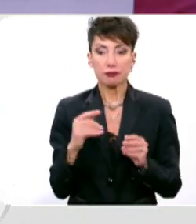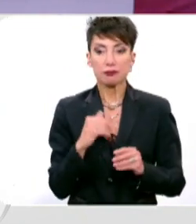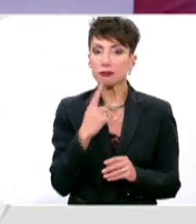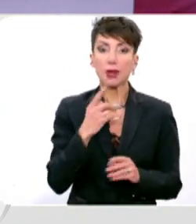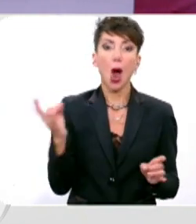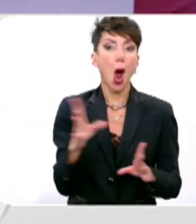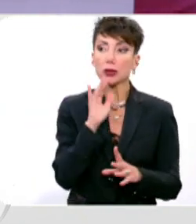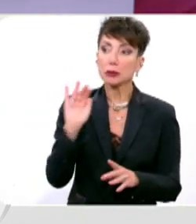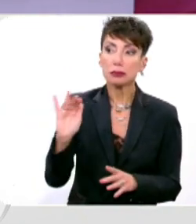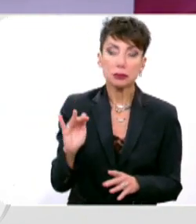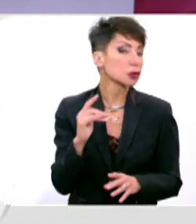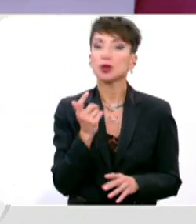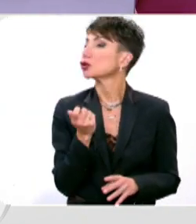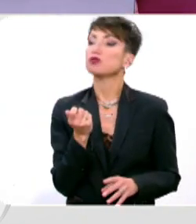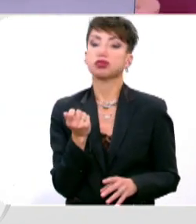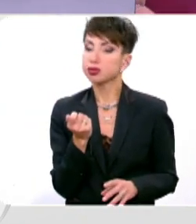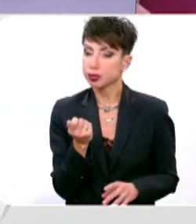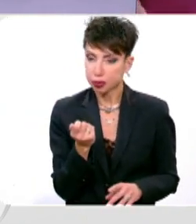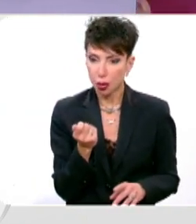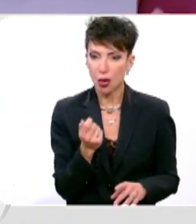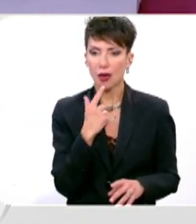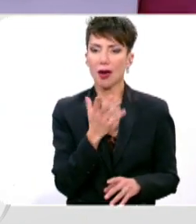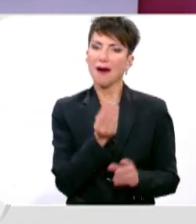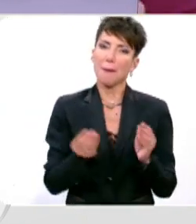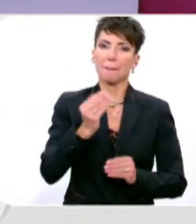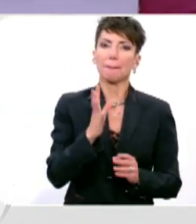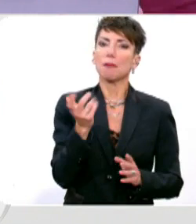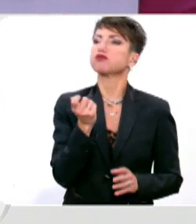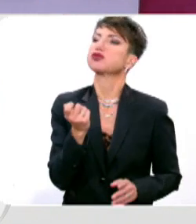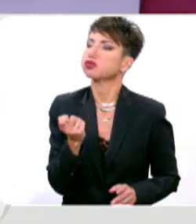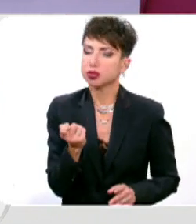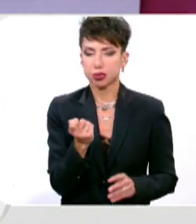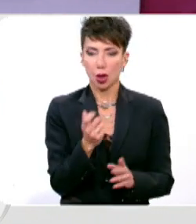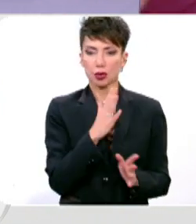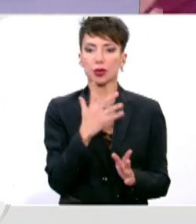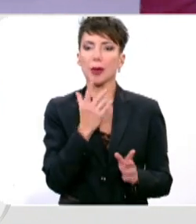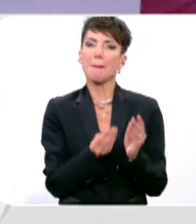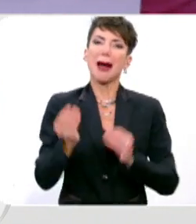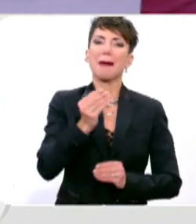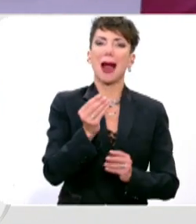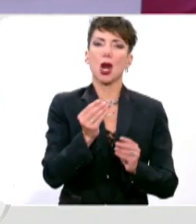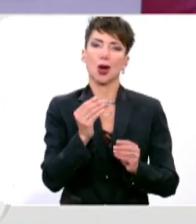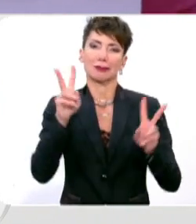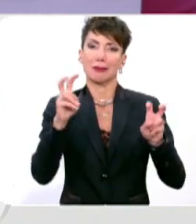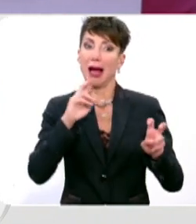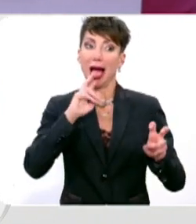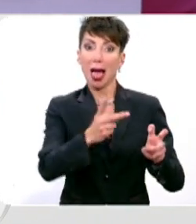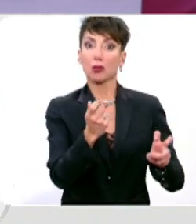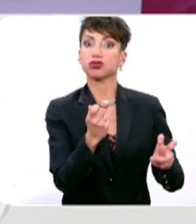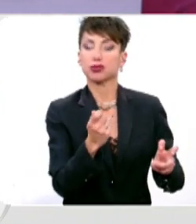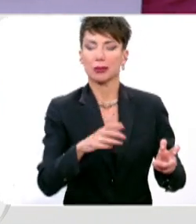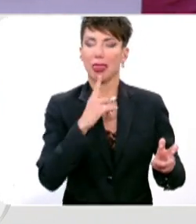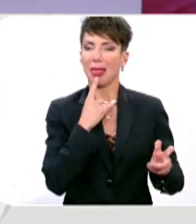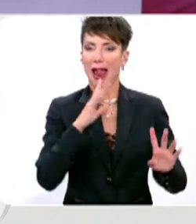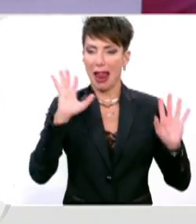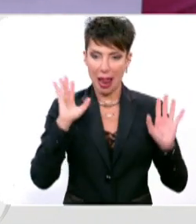απαντούσε κωδικοποιημένα, έλεγε κάτι του λέγανε πόσο, τι θέλεις, κάτι παραπάνω. Δεν απαντούσε με ποσό και όταν ο